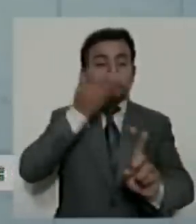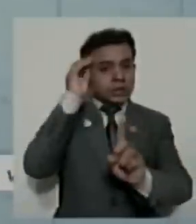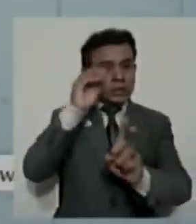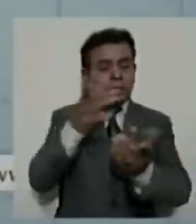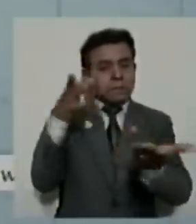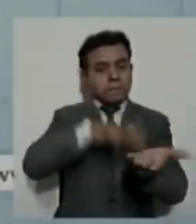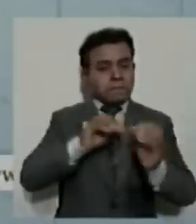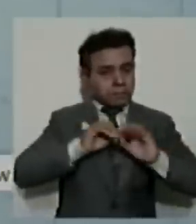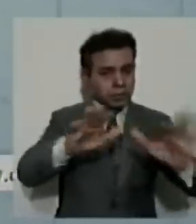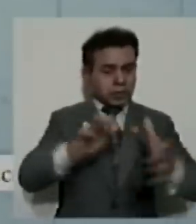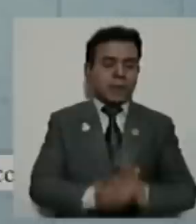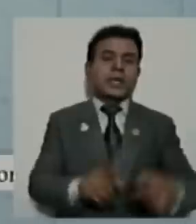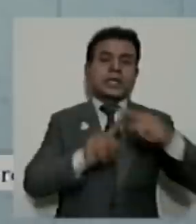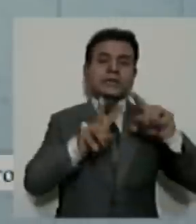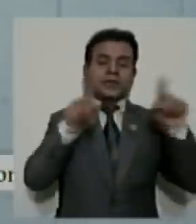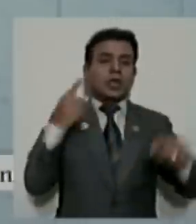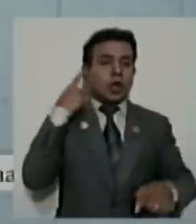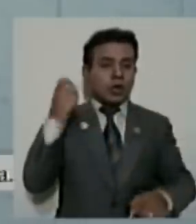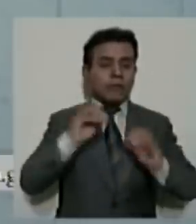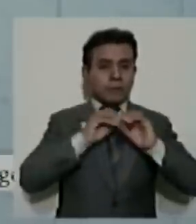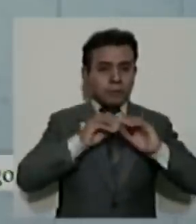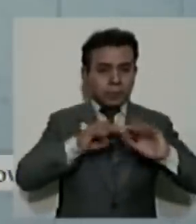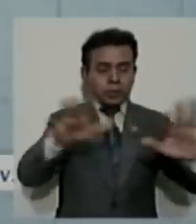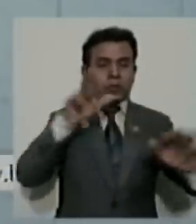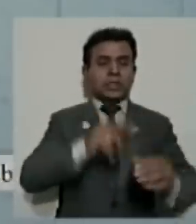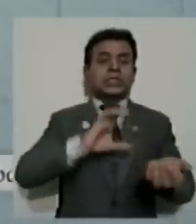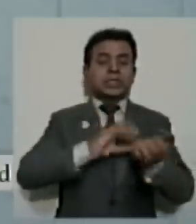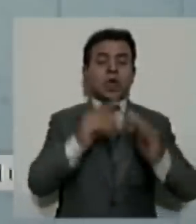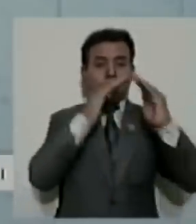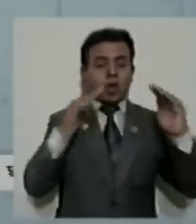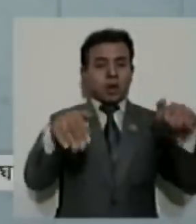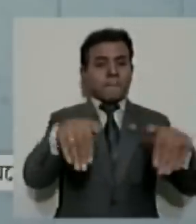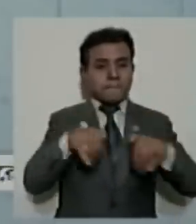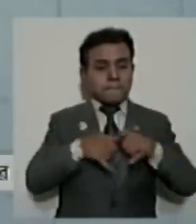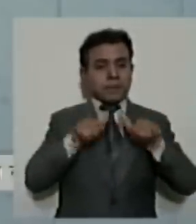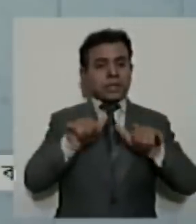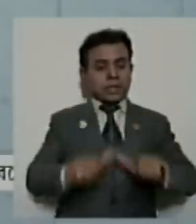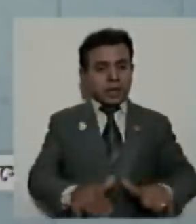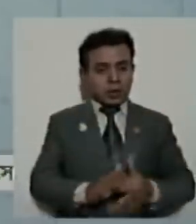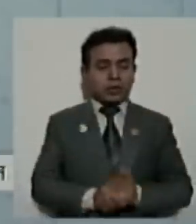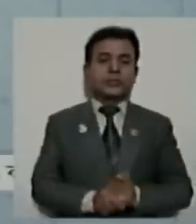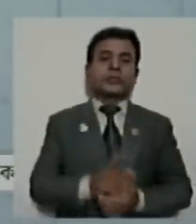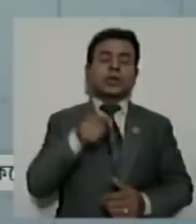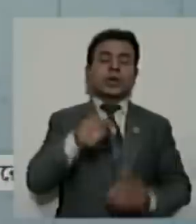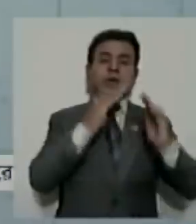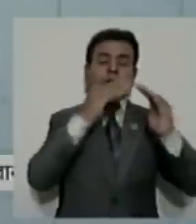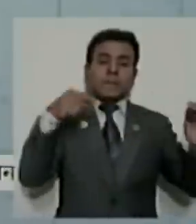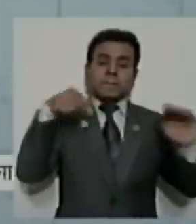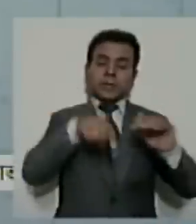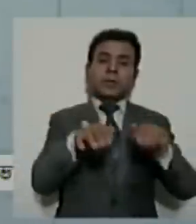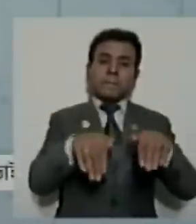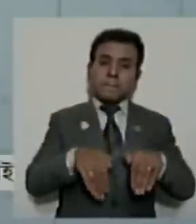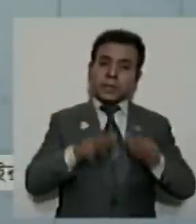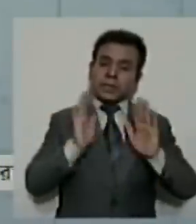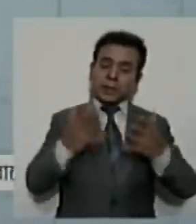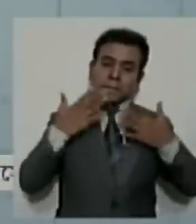বাড়িতে ঘরে থাকুন এবং আপনাদের পরিবারের যে সদস্য আছে, ছোট ছোট শিশুরা আছে, তাদেরকেও আপনারা বাড়িতে থাকার জন্য উদ্বুদ্ধ